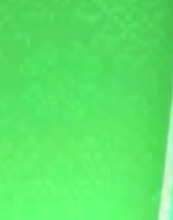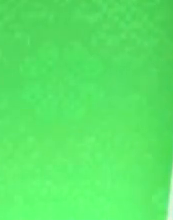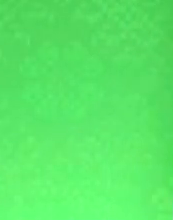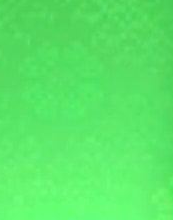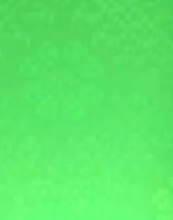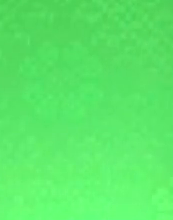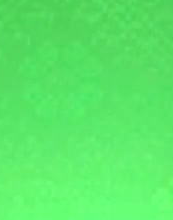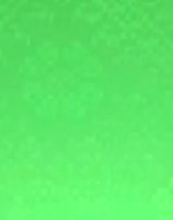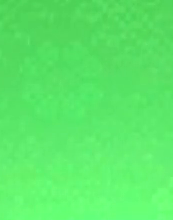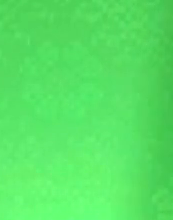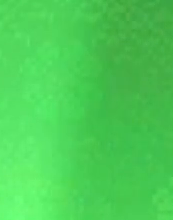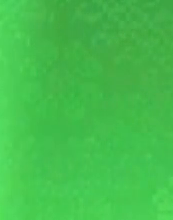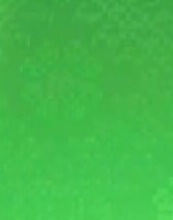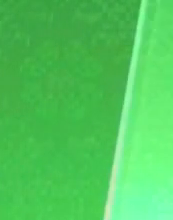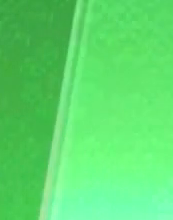Hai